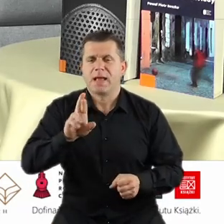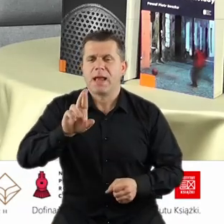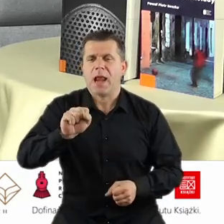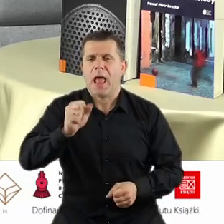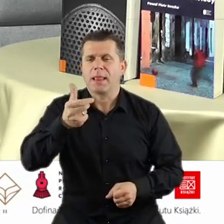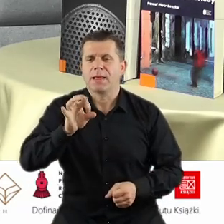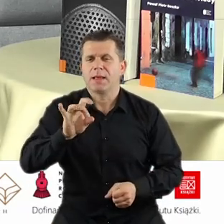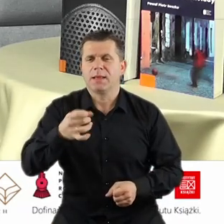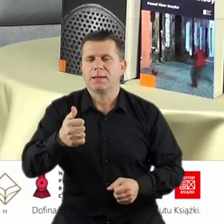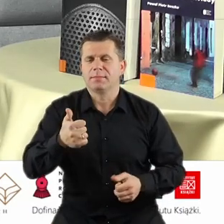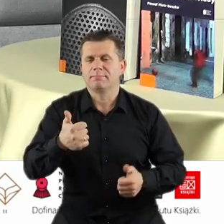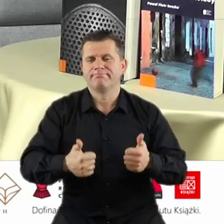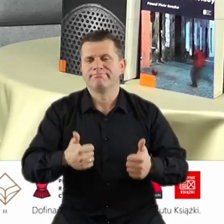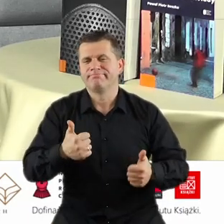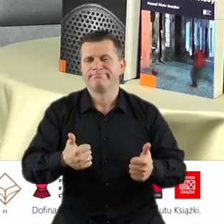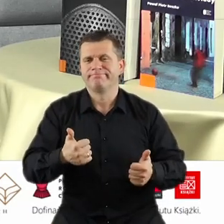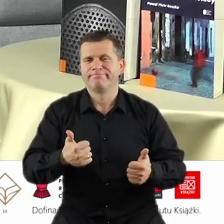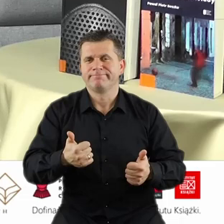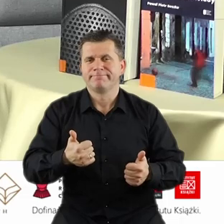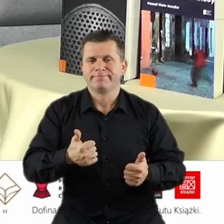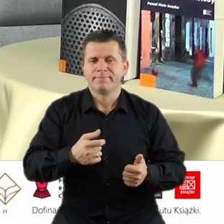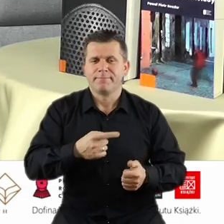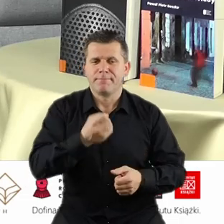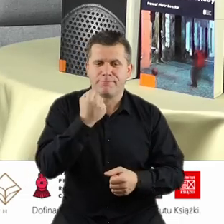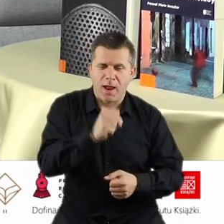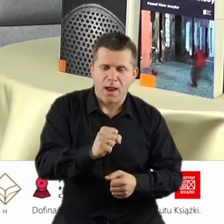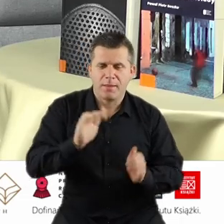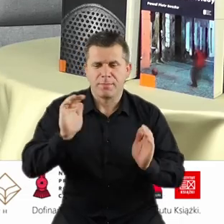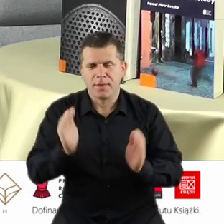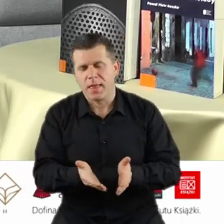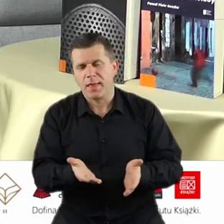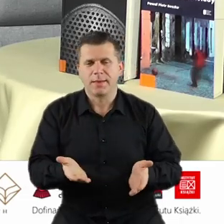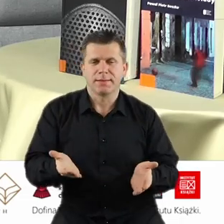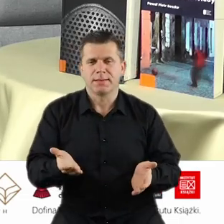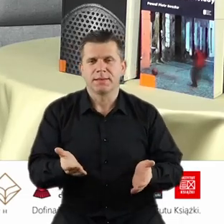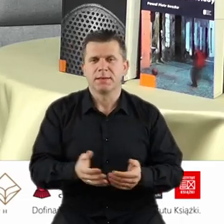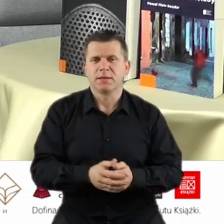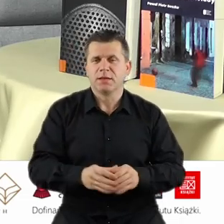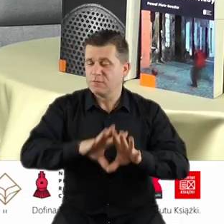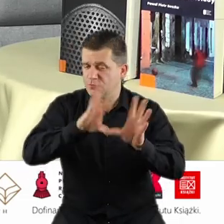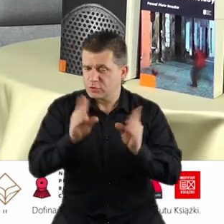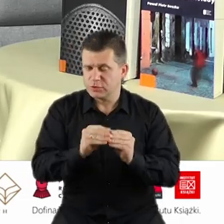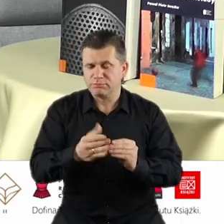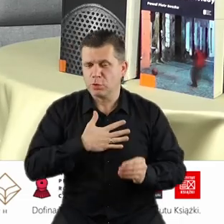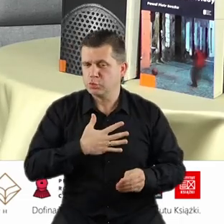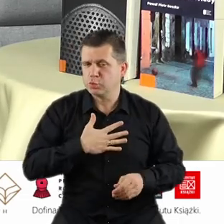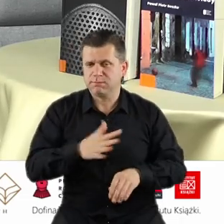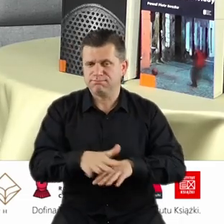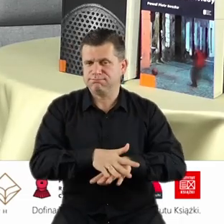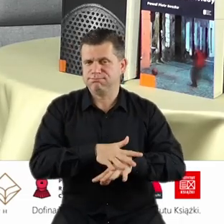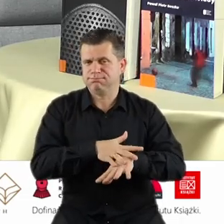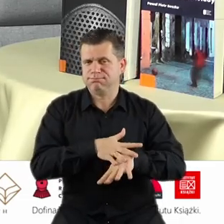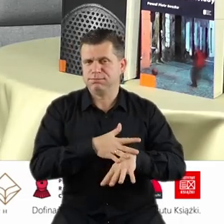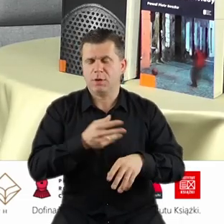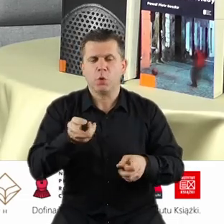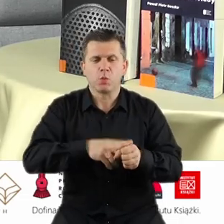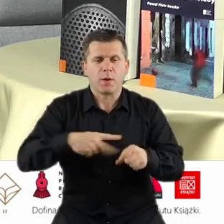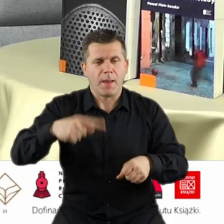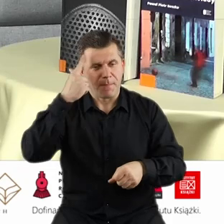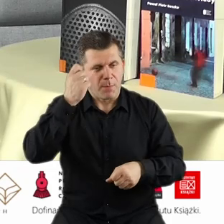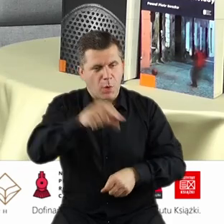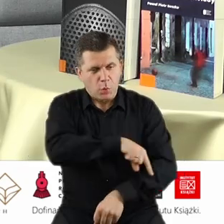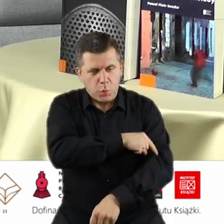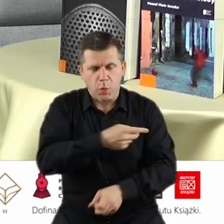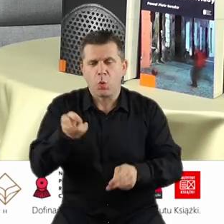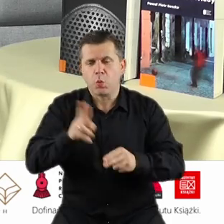rodzaj rankingu też. Ta poruszyła mnie najbardziej, ta trochę mniej, a ta już w ogóle. Wszystkie były bardzo poruszające. Niektóre się pamięta